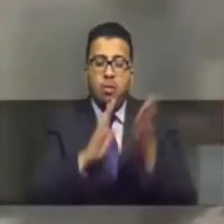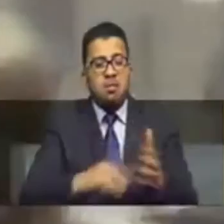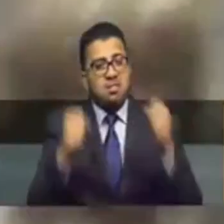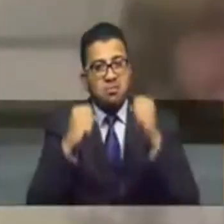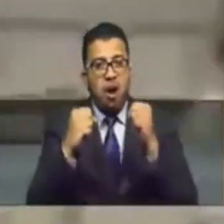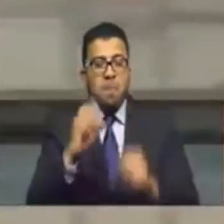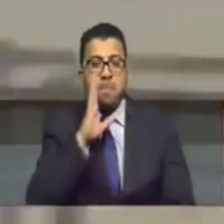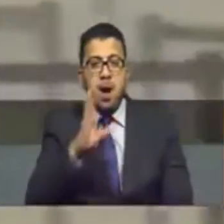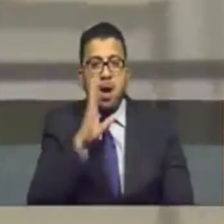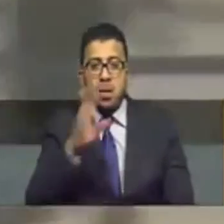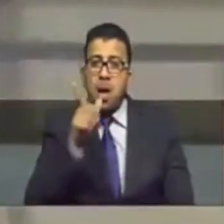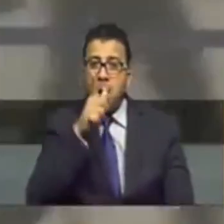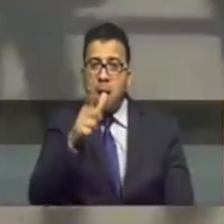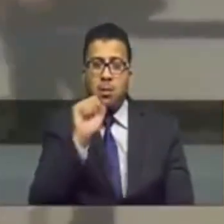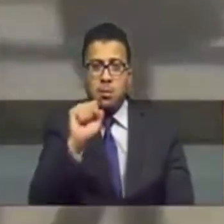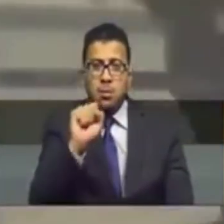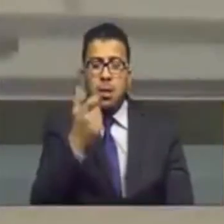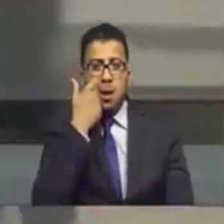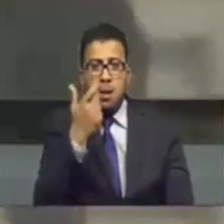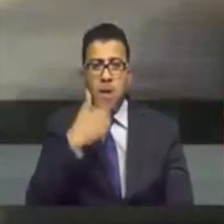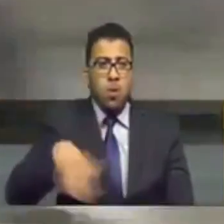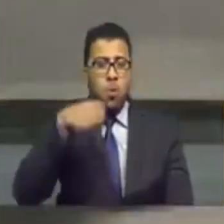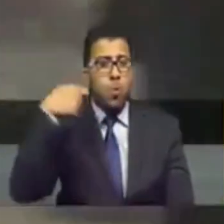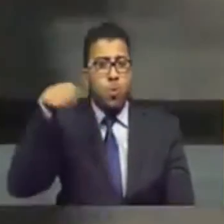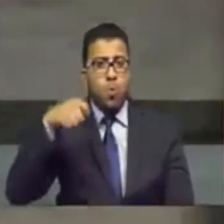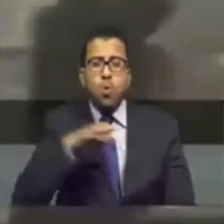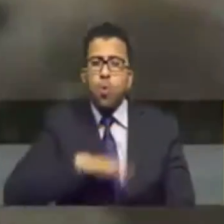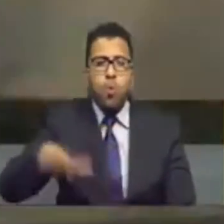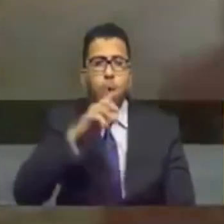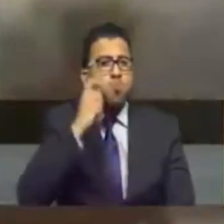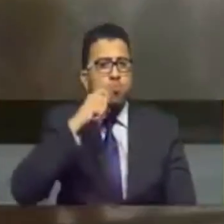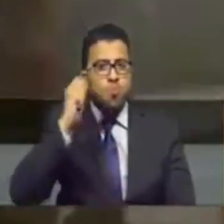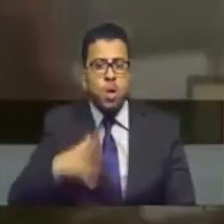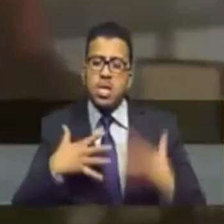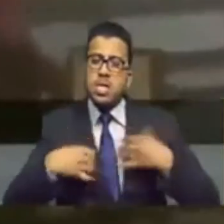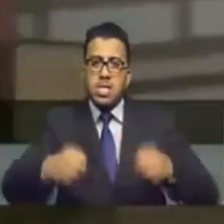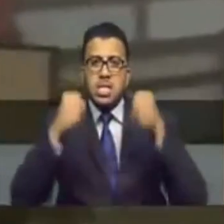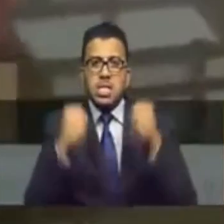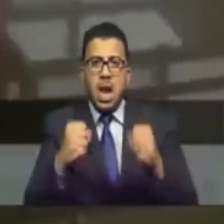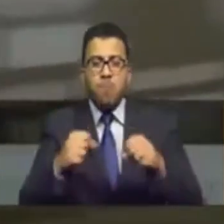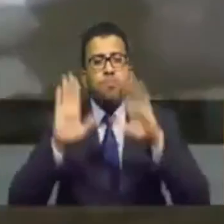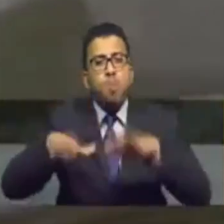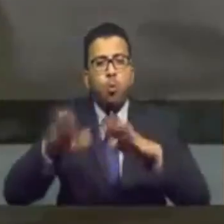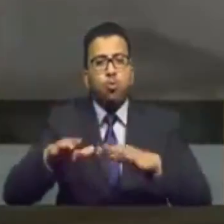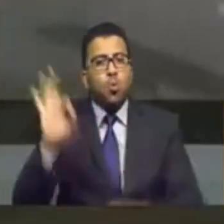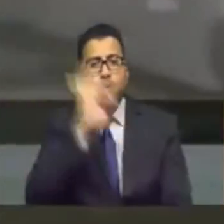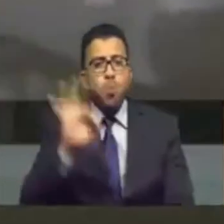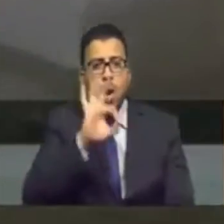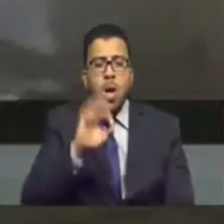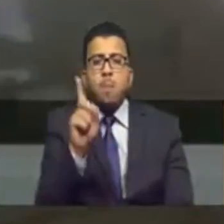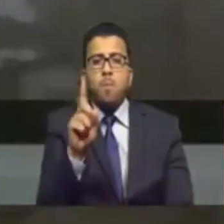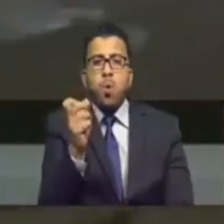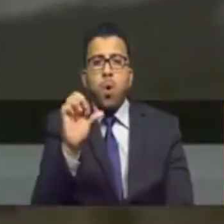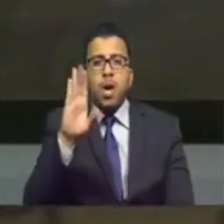القصوى. وأكدت الوزارة في بيان لها سلامة جميع المواطنين الإماراتيين المتواجدين في العاصمة